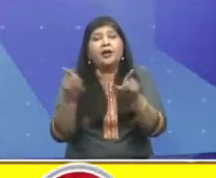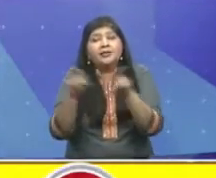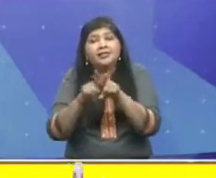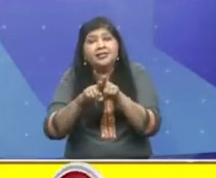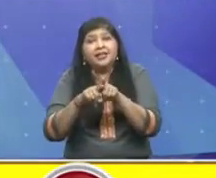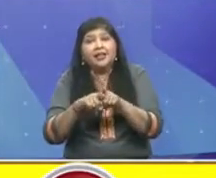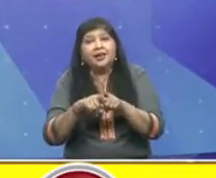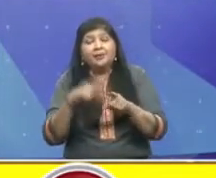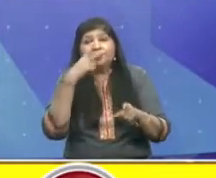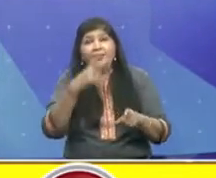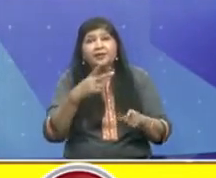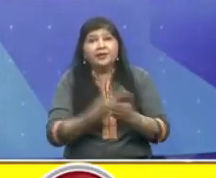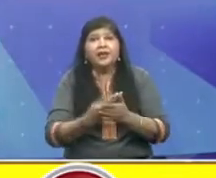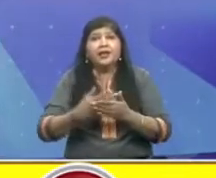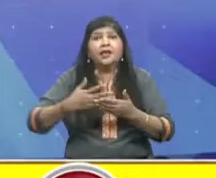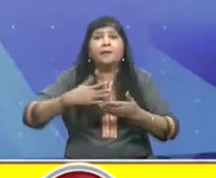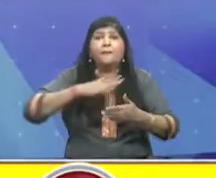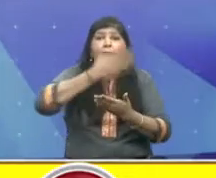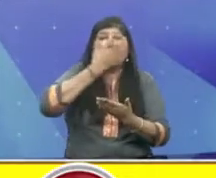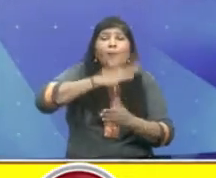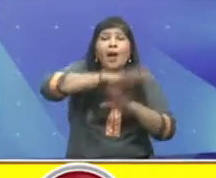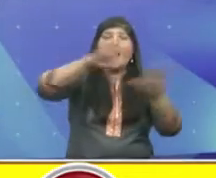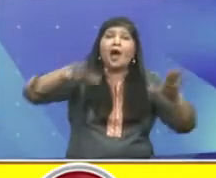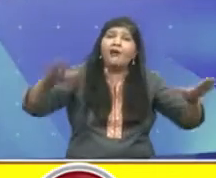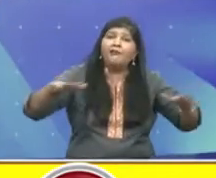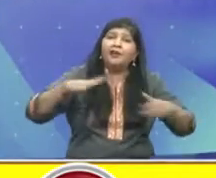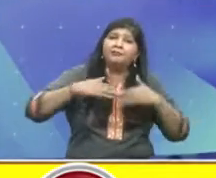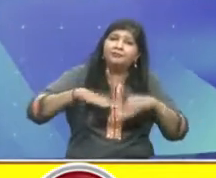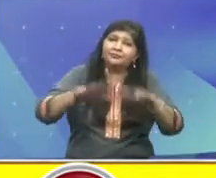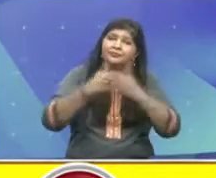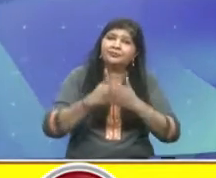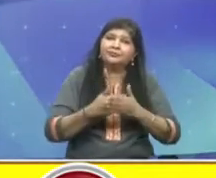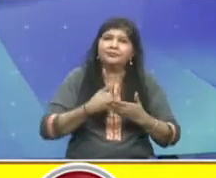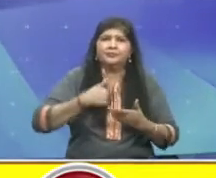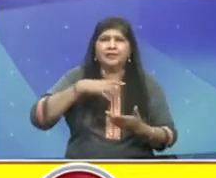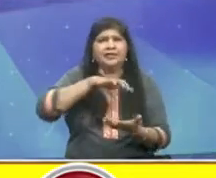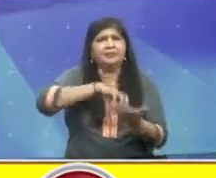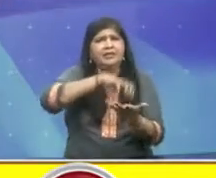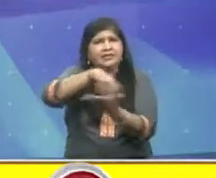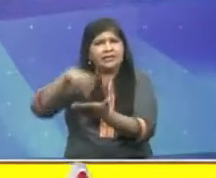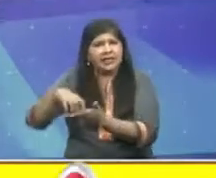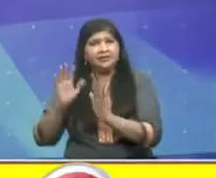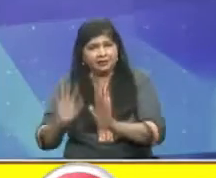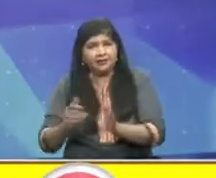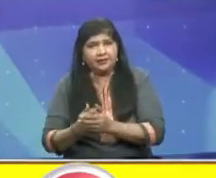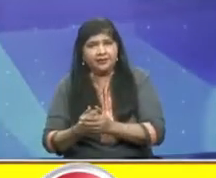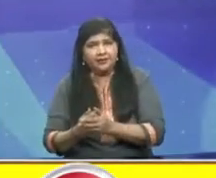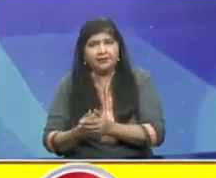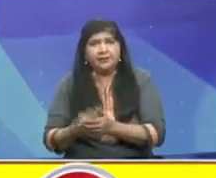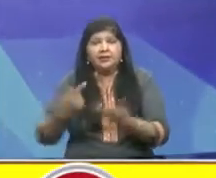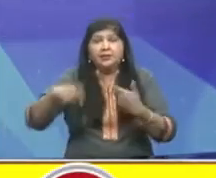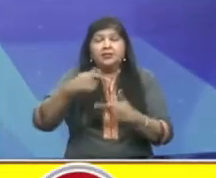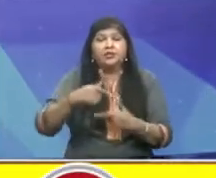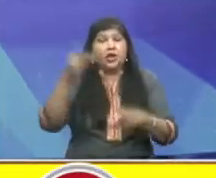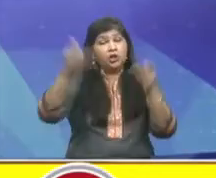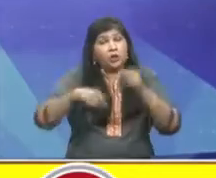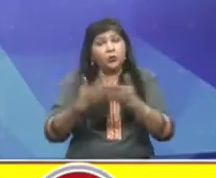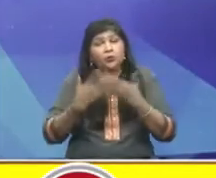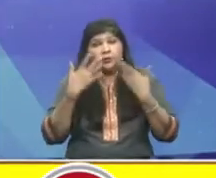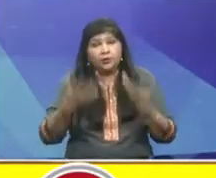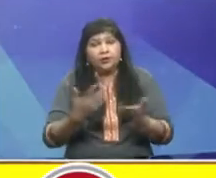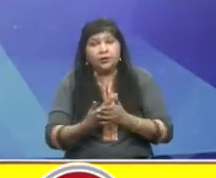तैरती सी लगने लग जाती है। हमारे देश में अनेक राज्य हैं, अनेक क्षेत्र हैं जहाँ के लोगों